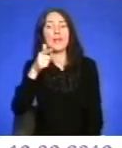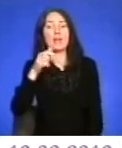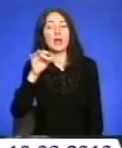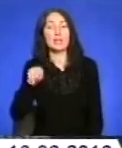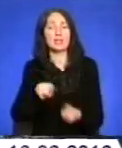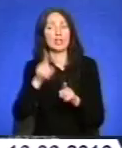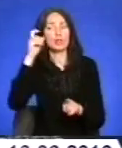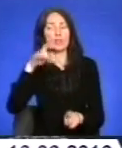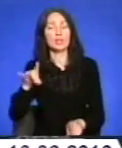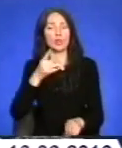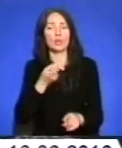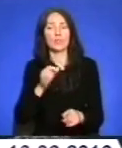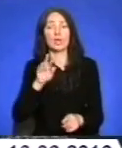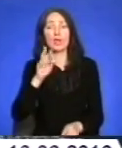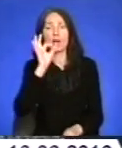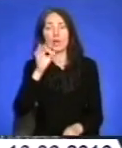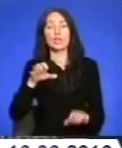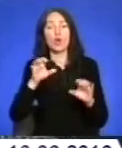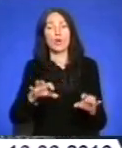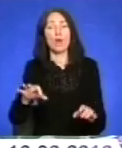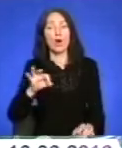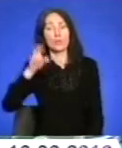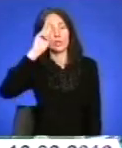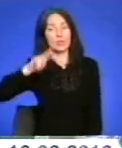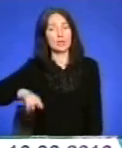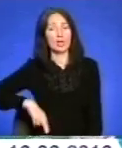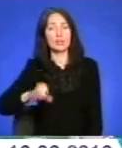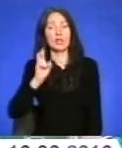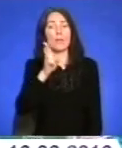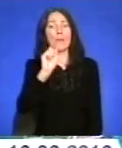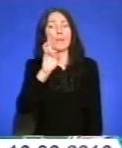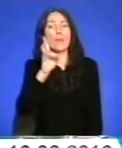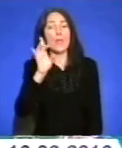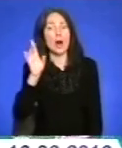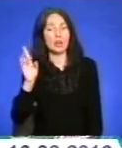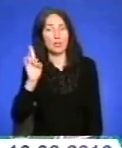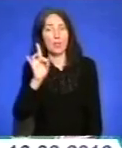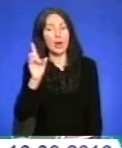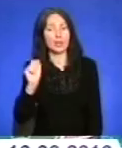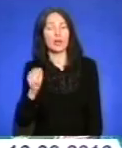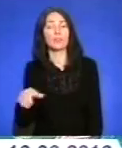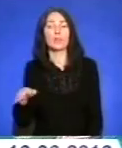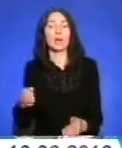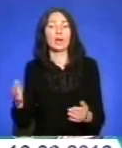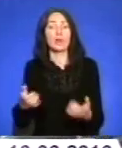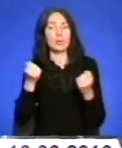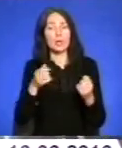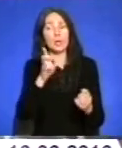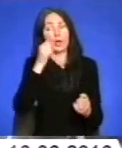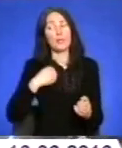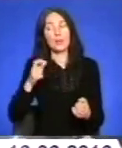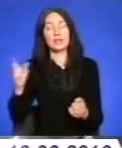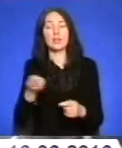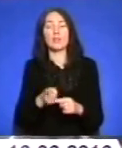голова обласної державної адміністрації Степан Барна, всебічна підтримка бійців, які протистоять агресору на сході України,